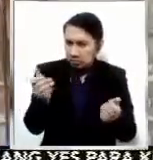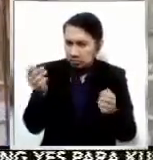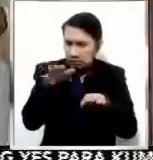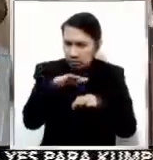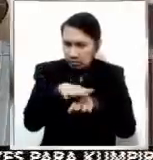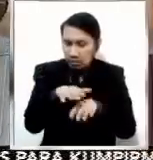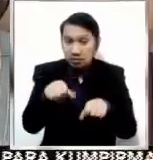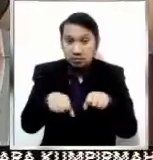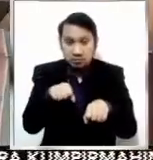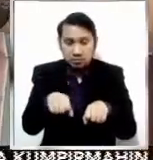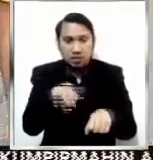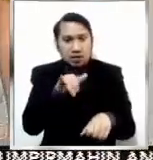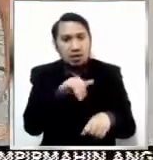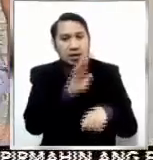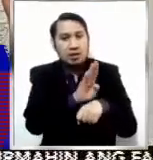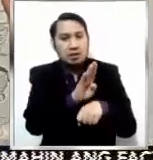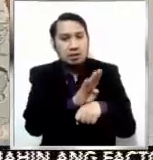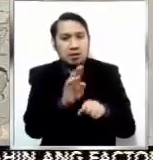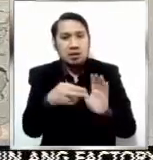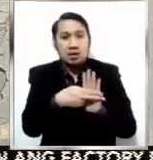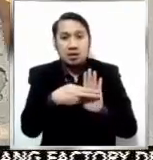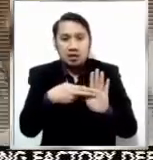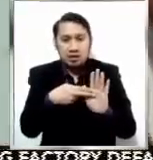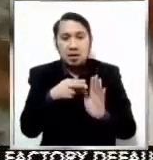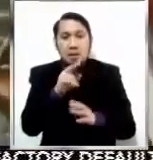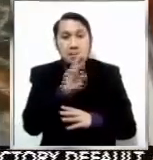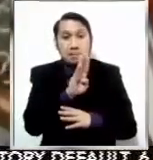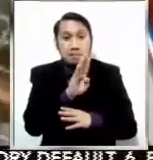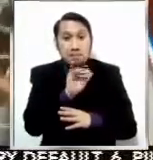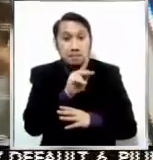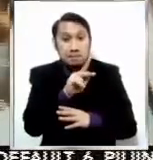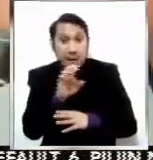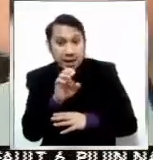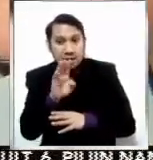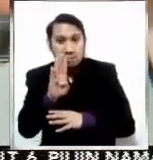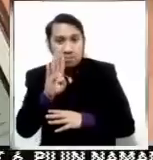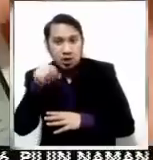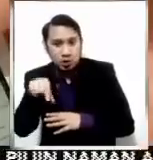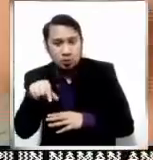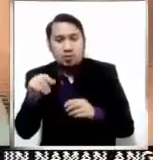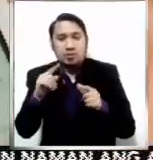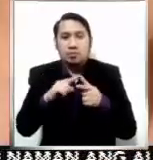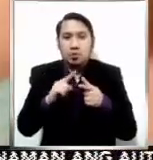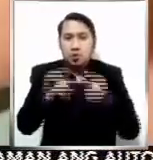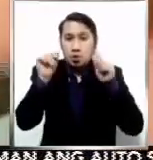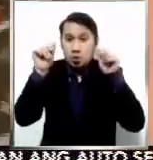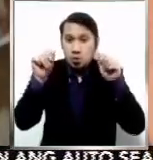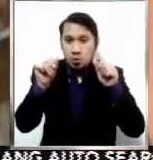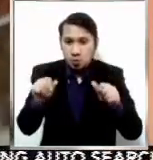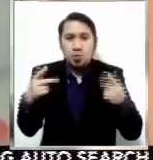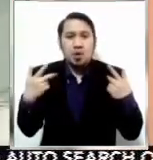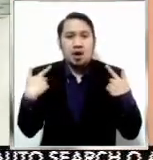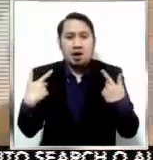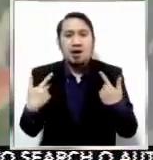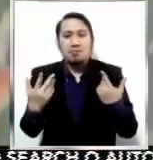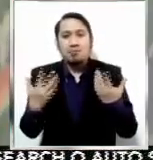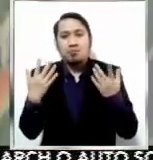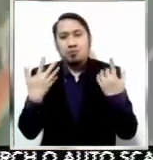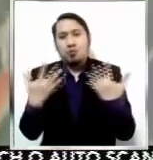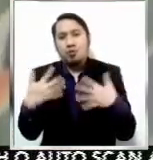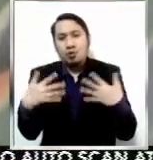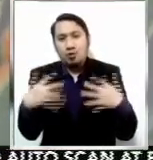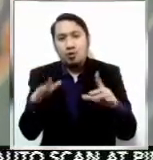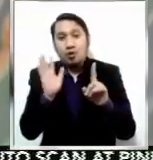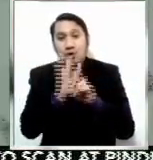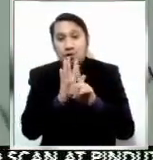negosyo, pinangalanan niyang BikeBQ. Pinost niya ito sa social media at umani ng mga puri at suporta. May naging bitanang